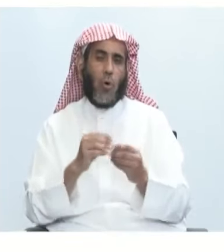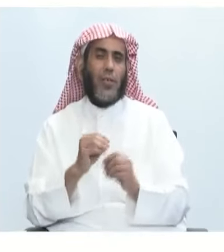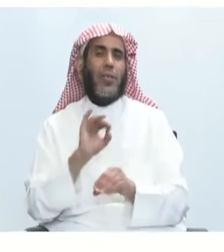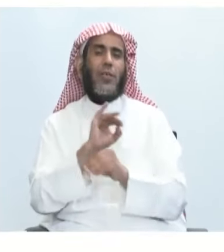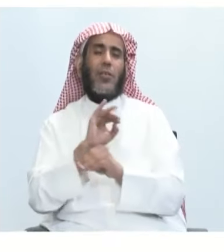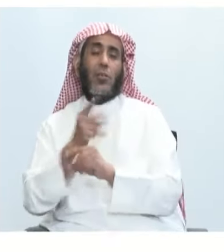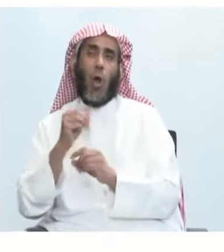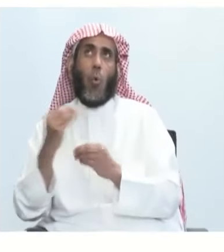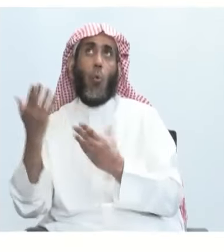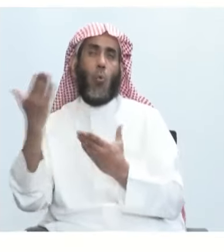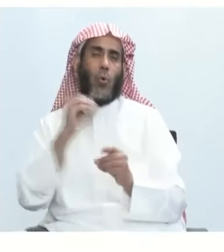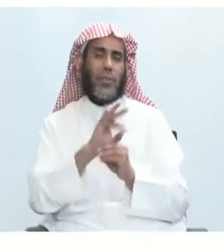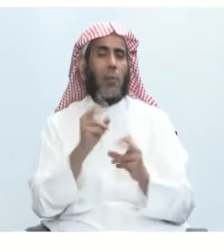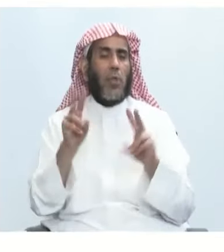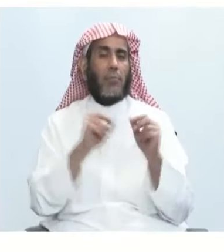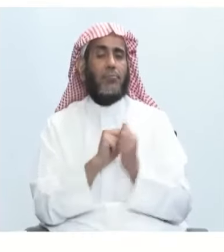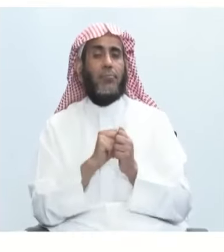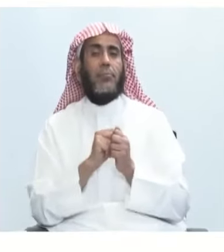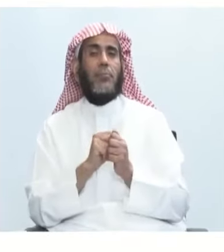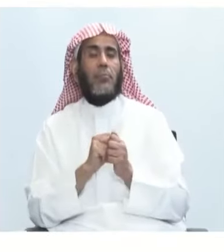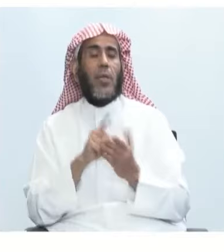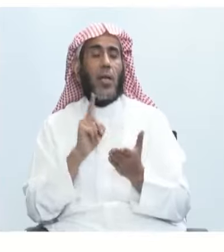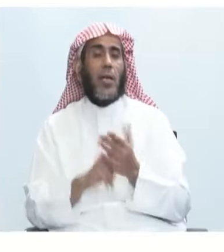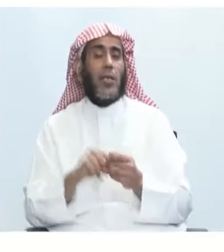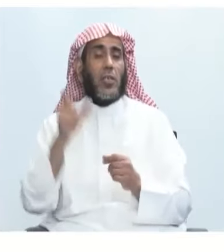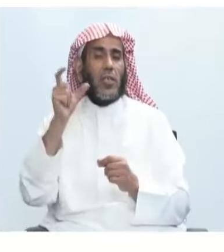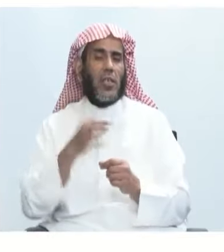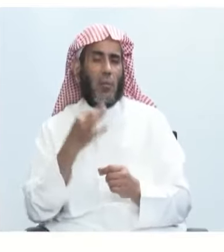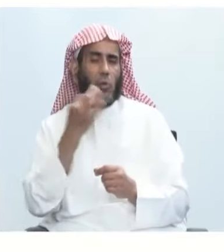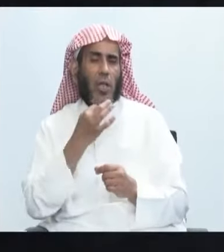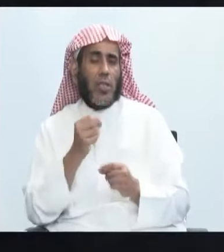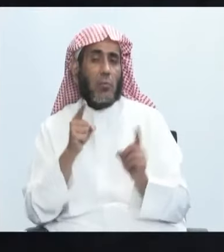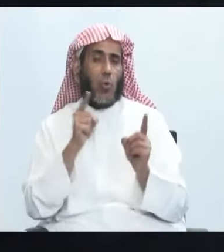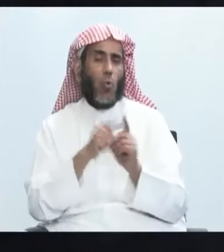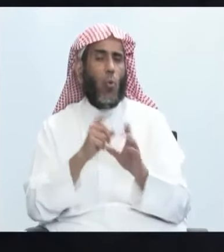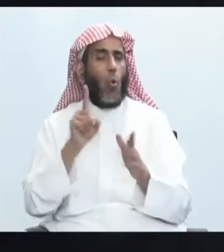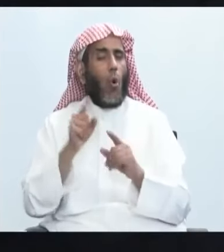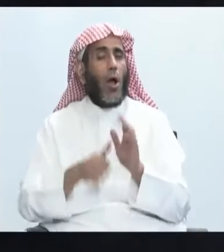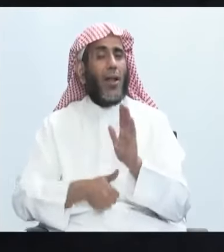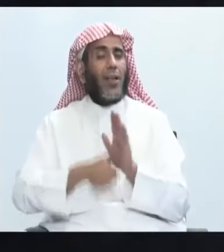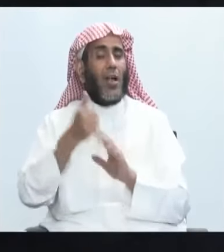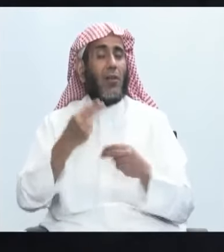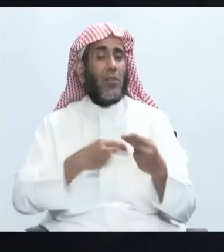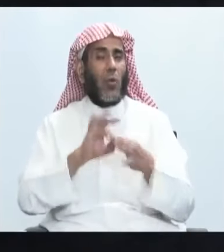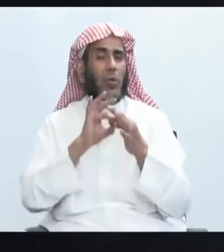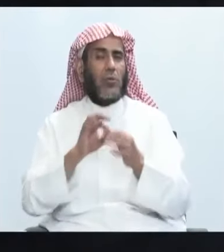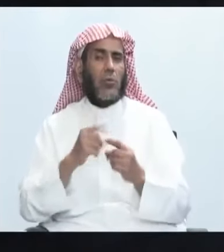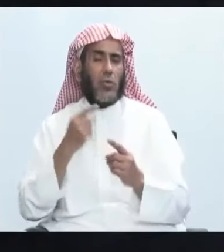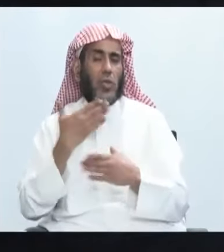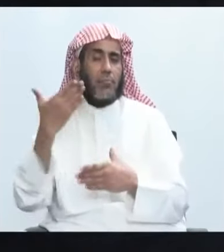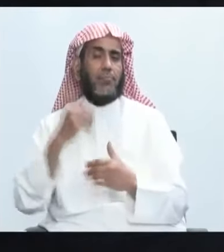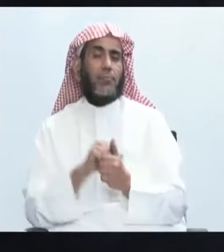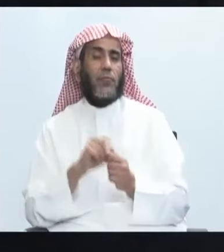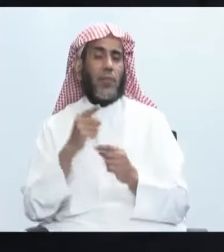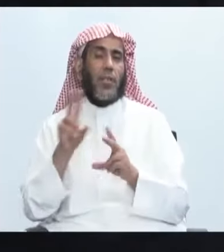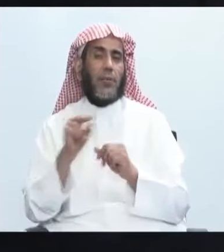هنا نعطي امثله على ذلك ايضا في ان شخصيه متحدث وشخصيه متلقي لها نجاح في في التواصل ونقول ن هنا مثلا